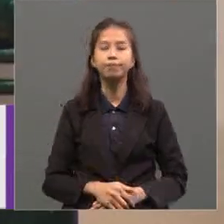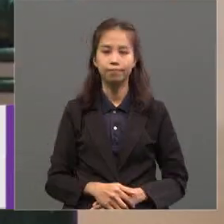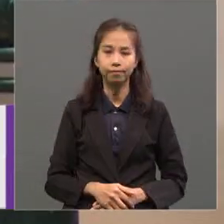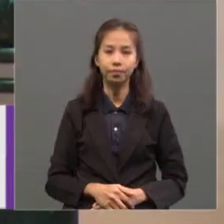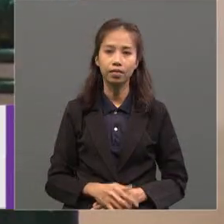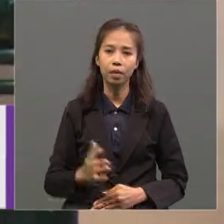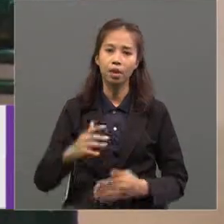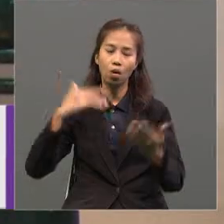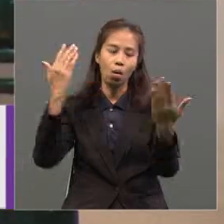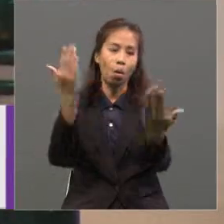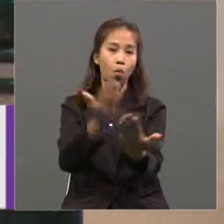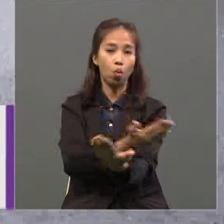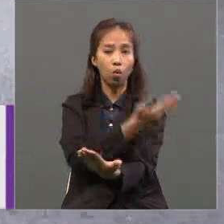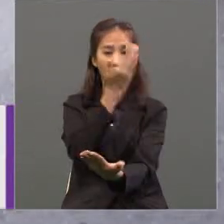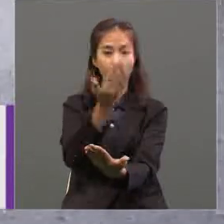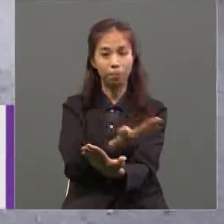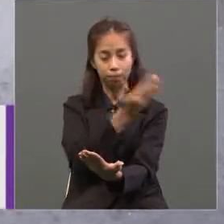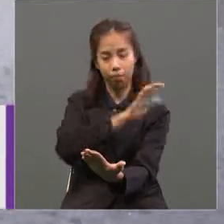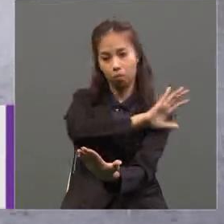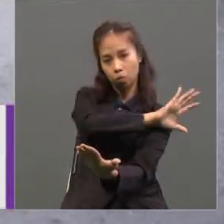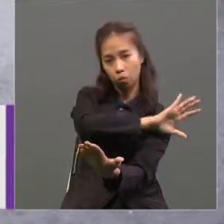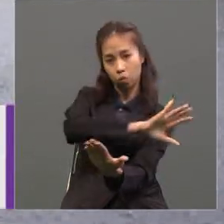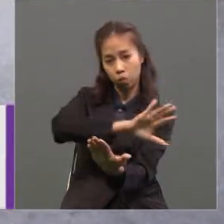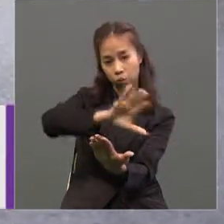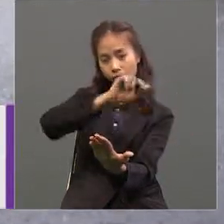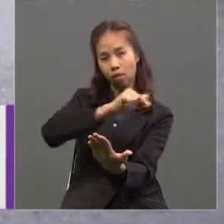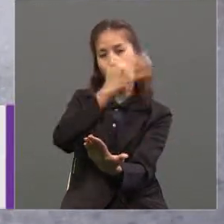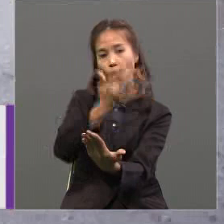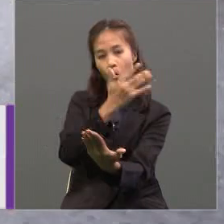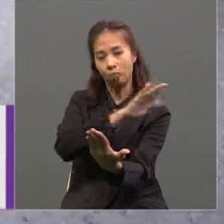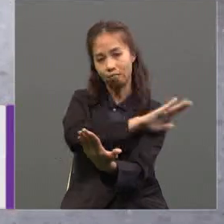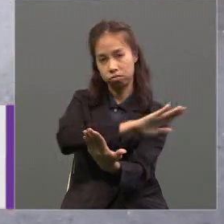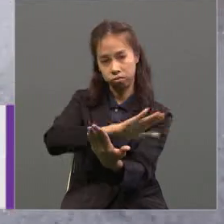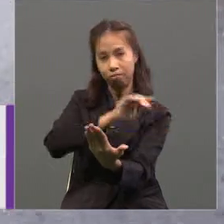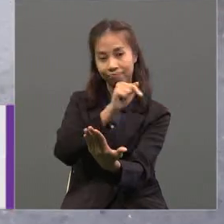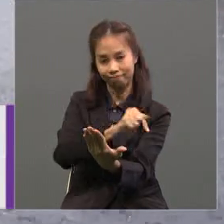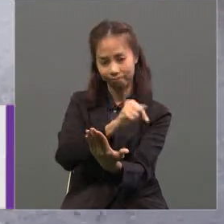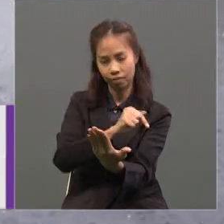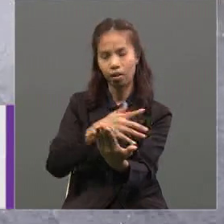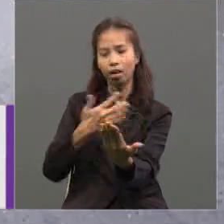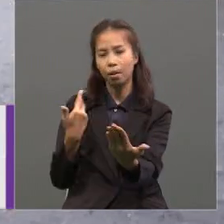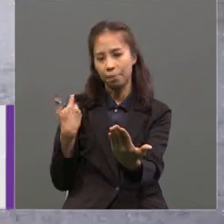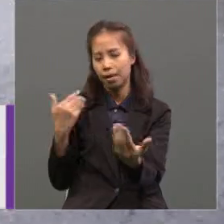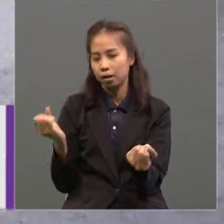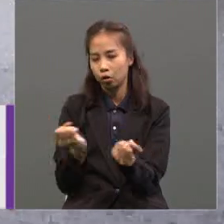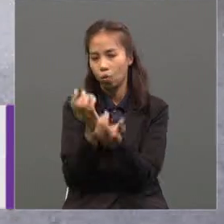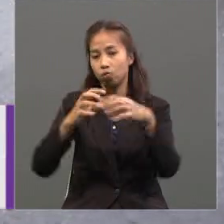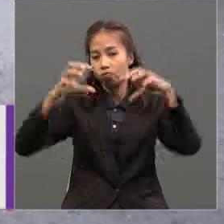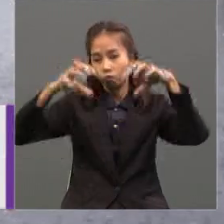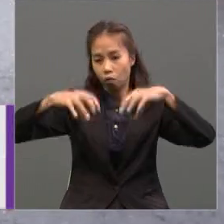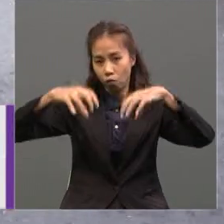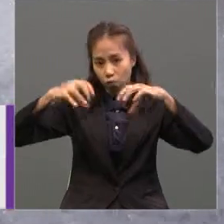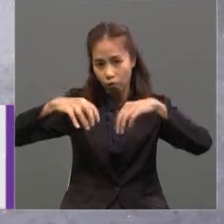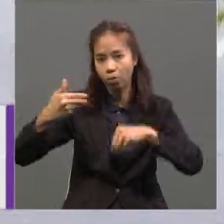ลมตะวันตกและลมตะวันตกเฉียงเหนือที่พัดปกคลุมทะเลอันดามันภาคใต้แล้วก็อ่าวไทยก็ทำให้ภาคใต้มีฝนฟ้าคะนอง